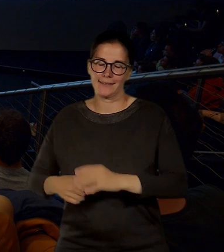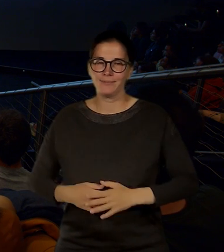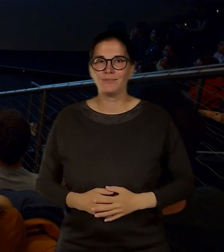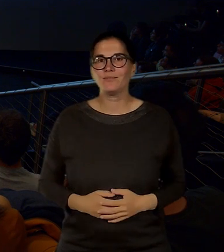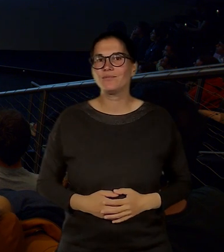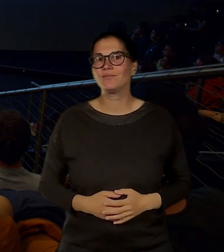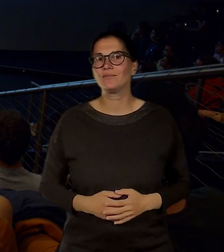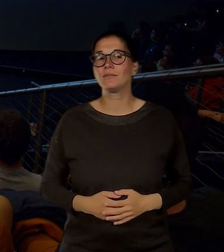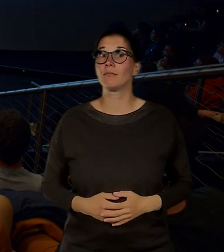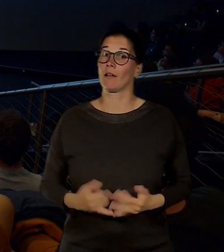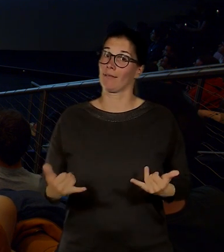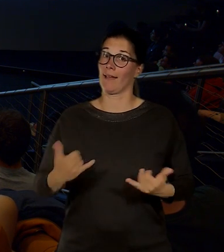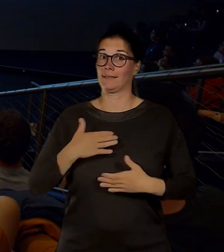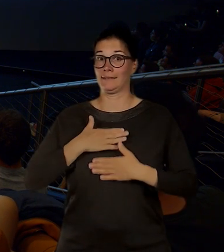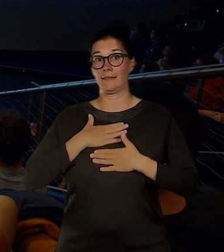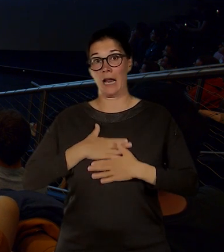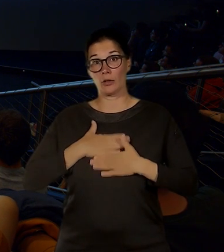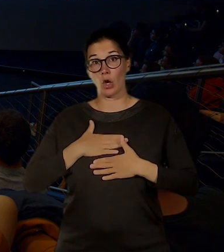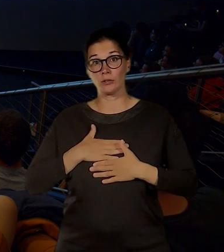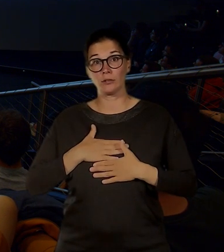Já mám dnes tu čest a radost,